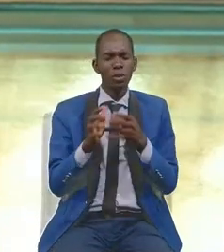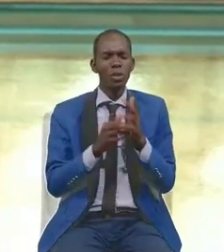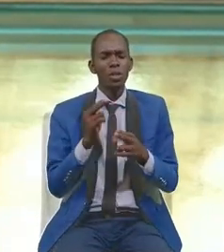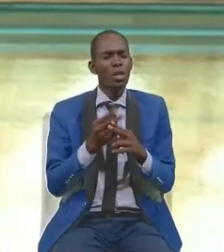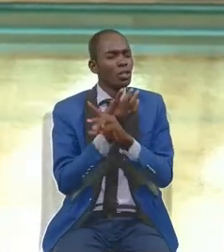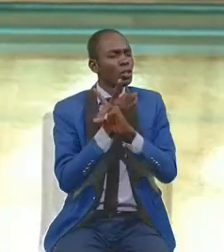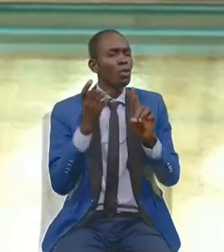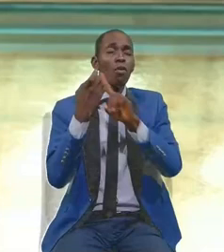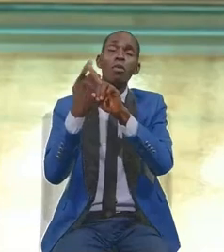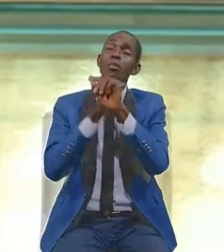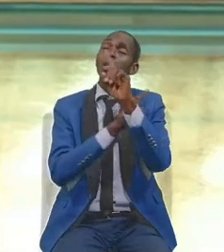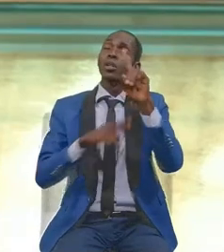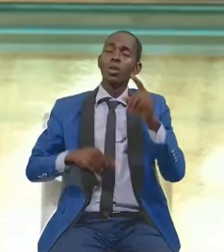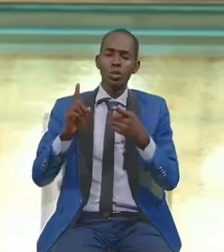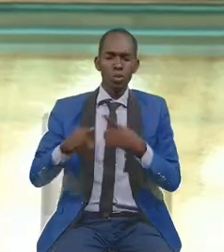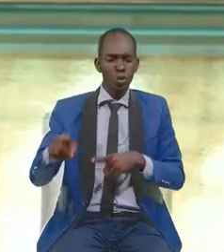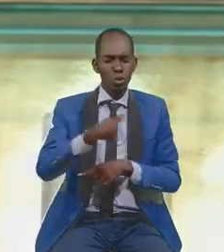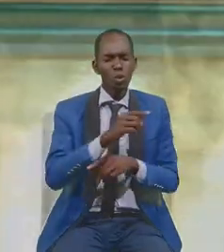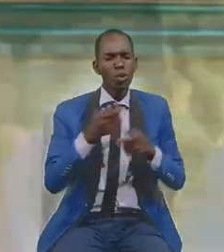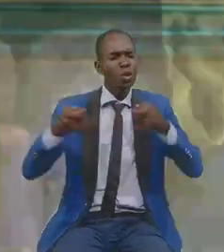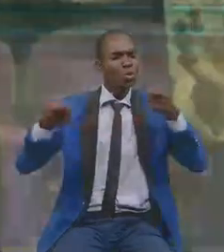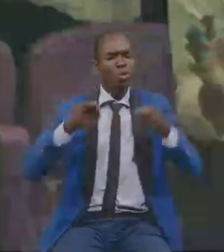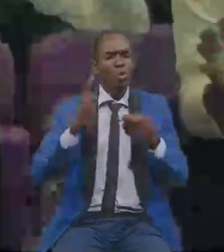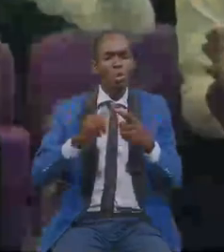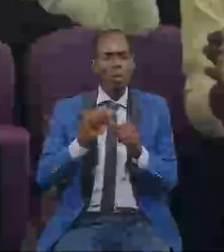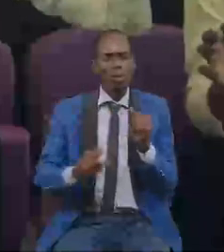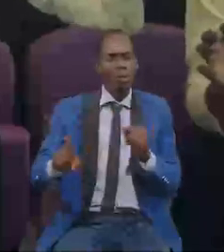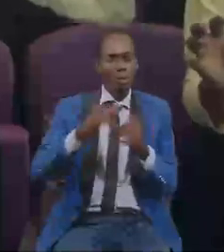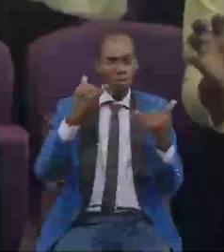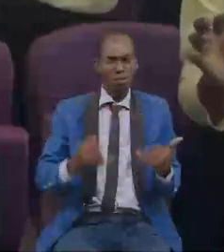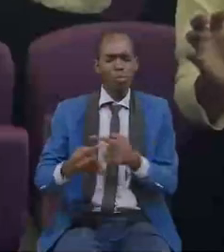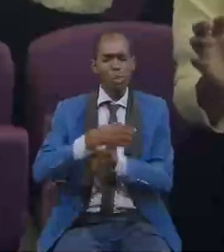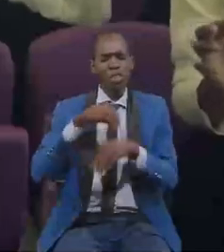la domination sur tout le monde ce jour ici au nom de Jésus-Christ.